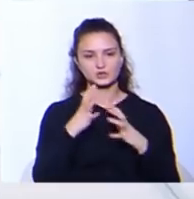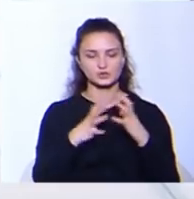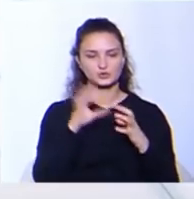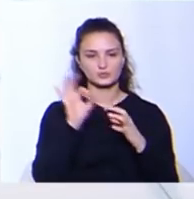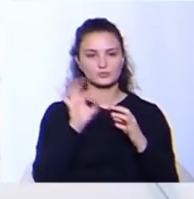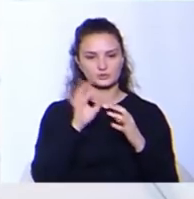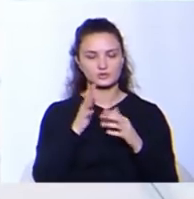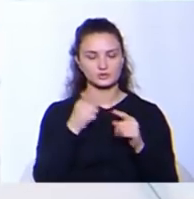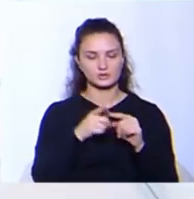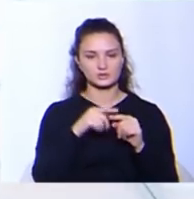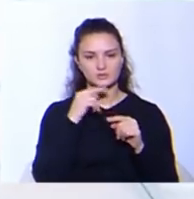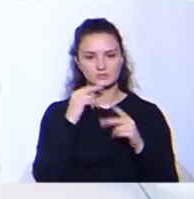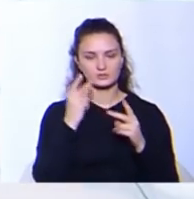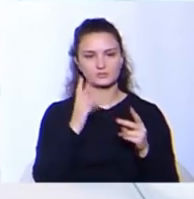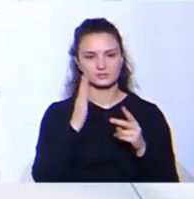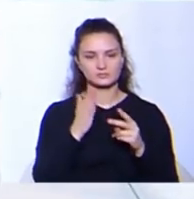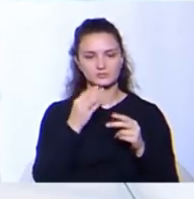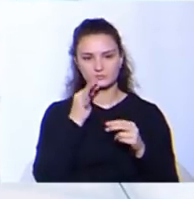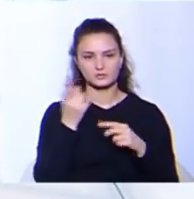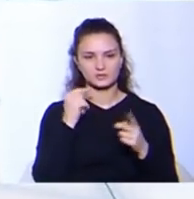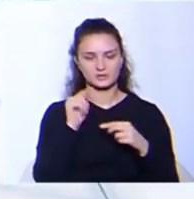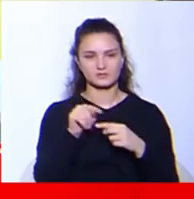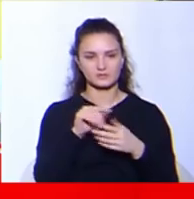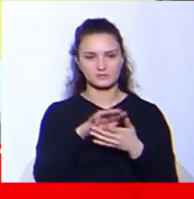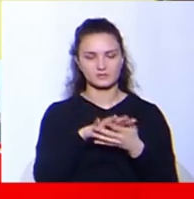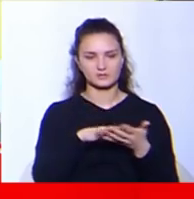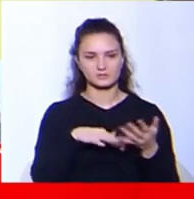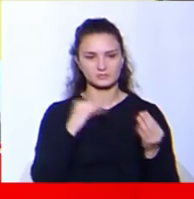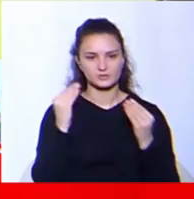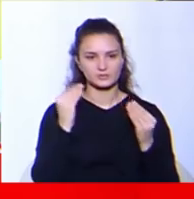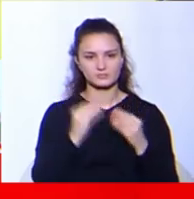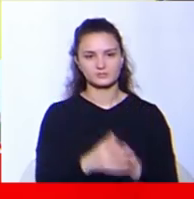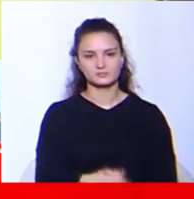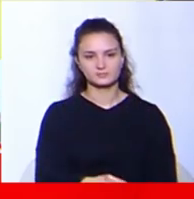სტატისტიკა, რომელიც მე ვფიქრობ ძალიან საყურადღებო იქნება და შემდეგ გავაგრძელოთ ერთად მსჯელობა.